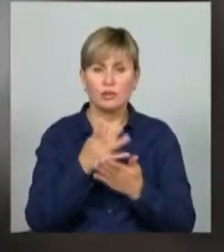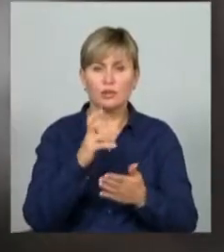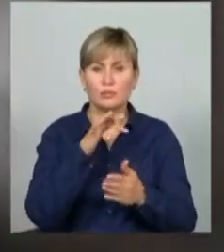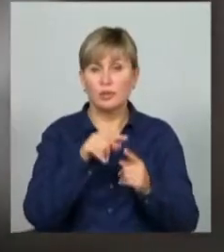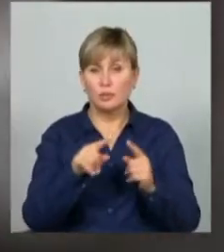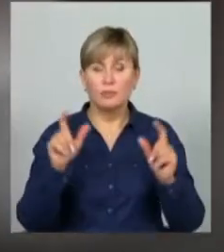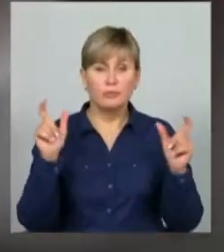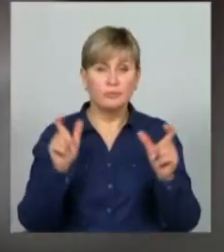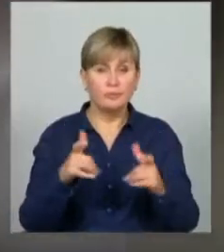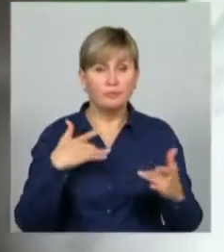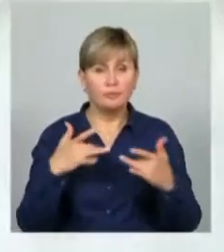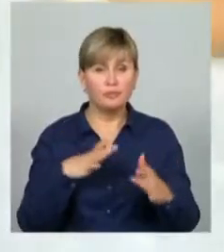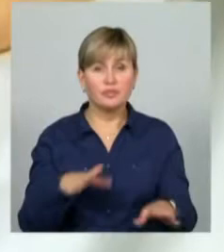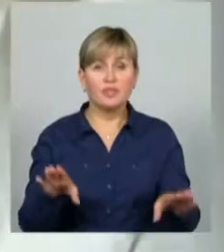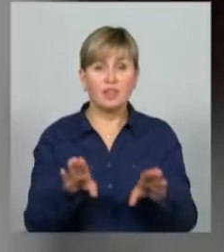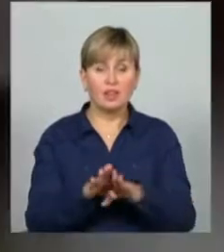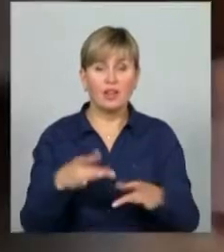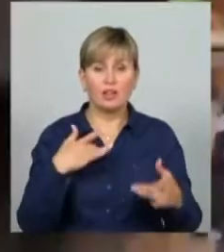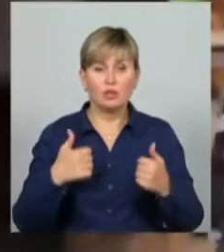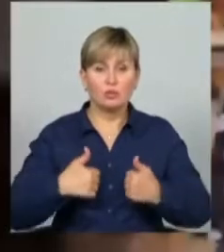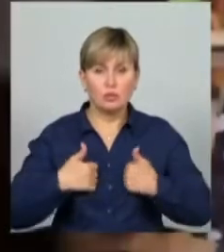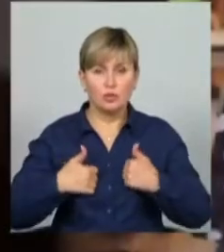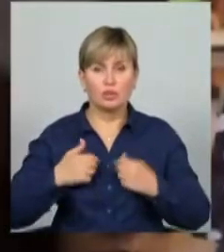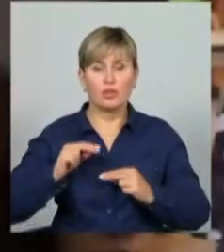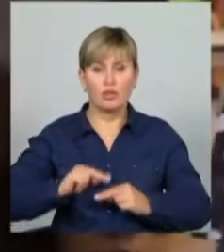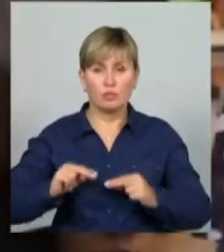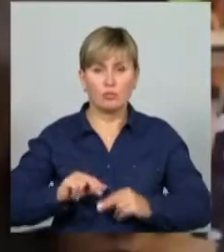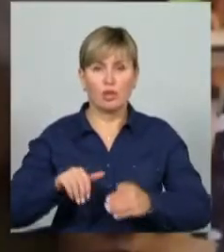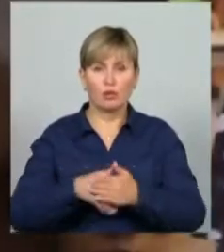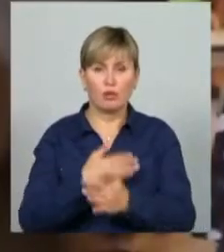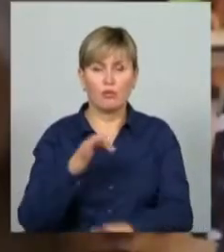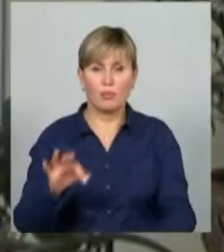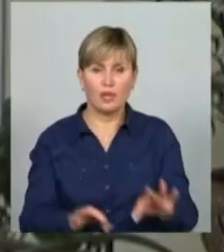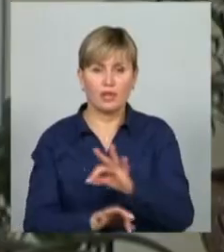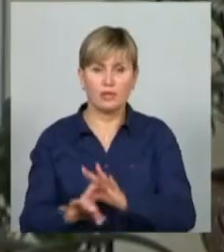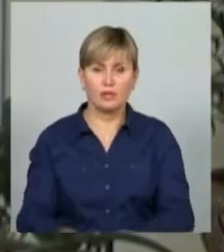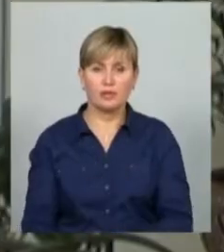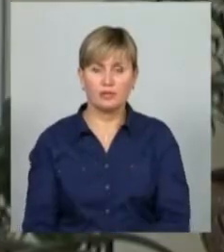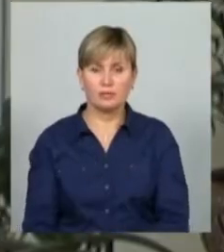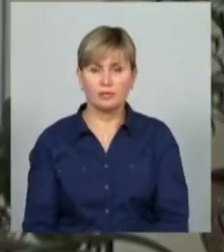период пандемии театры были закрыты, актриса усердно трудилась над новыми проектами.